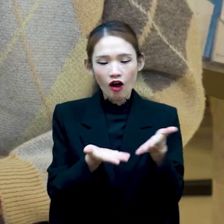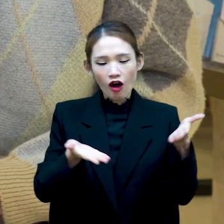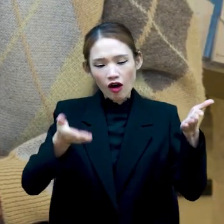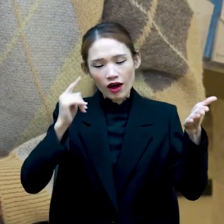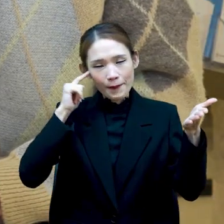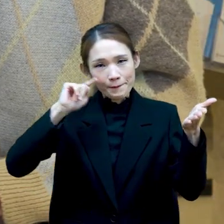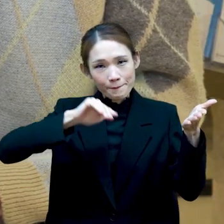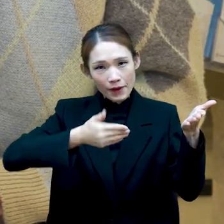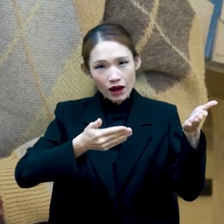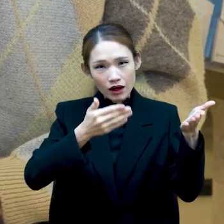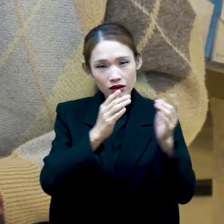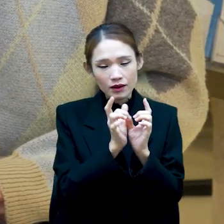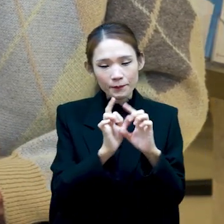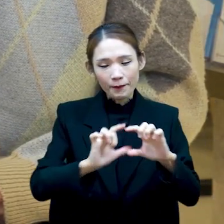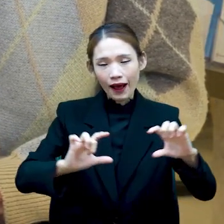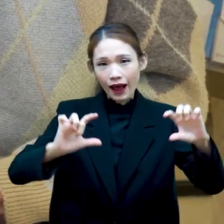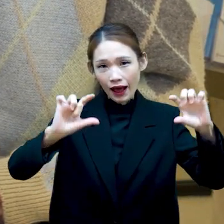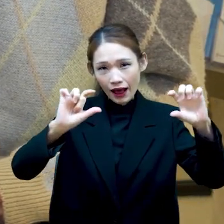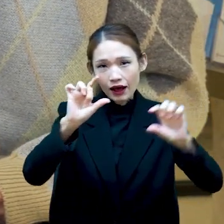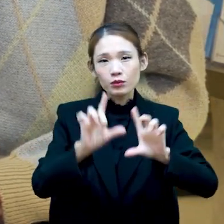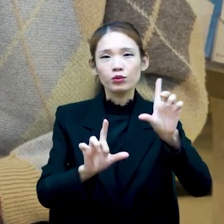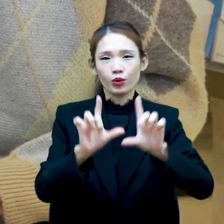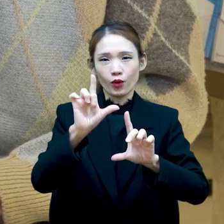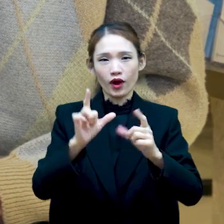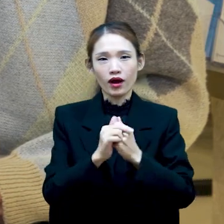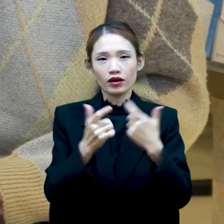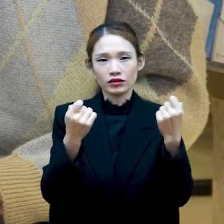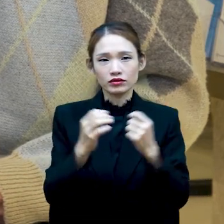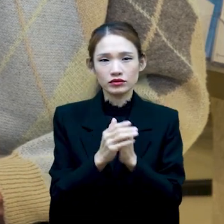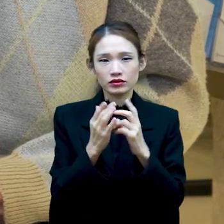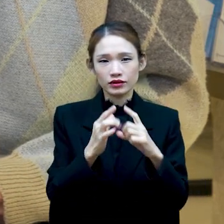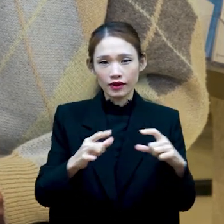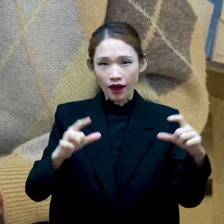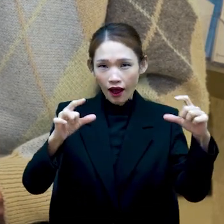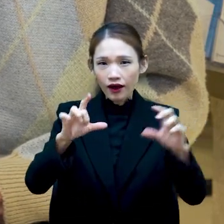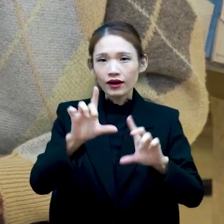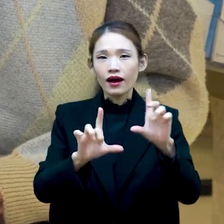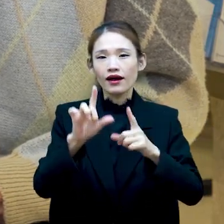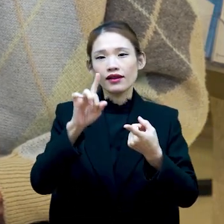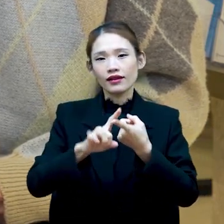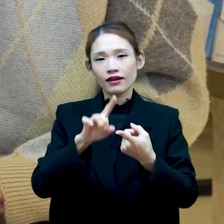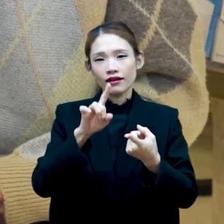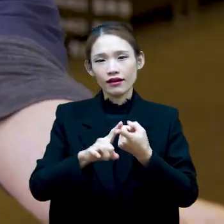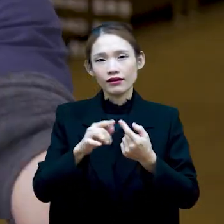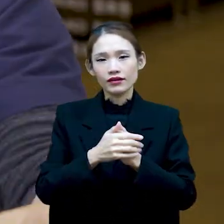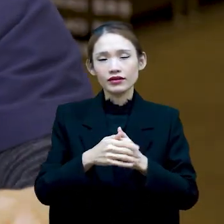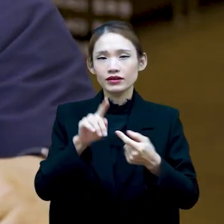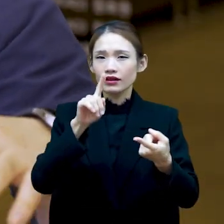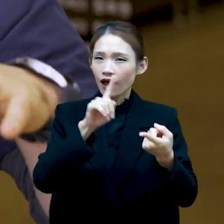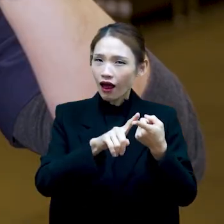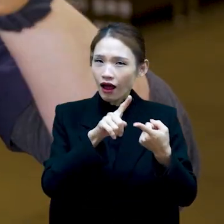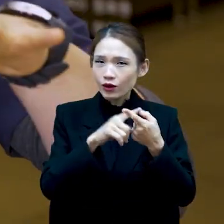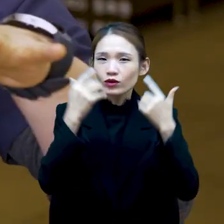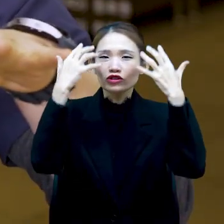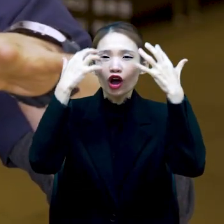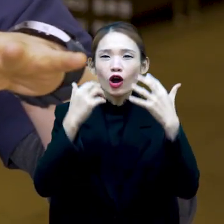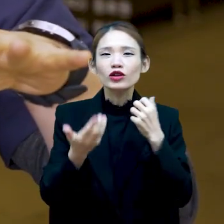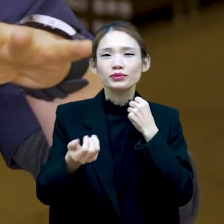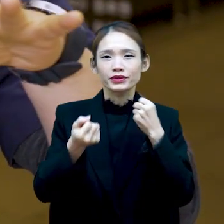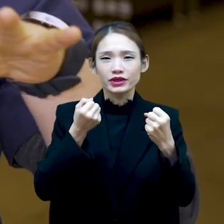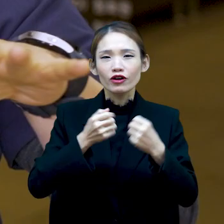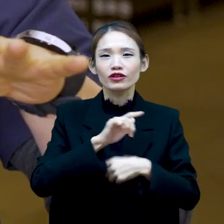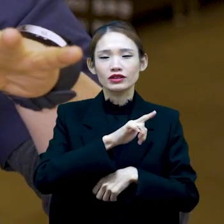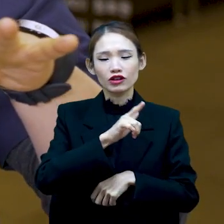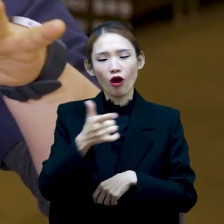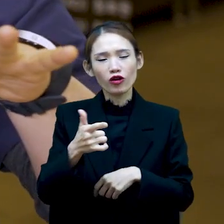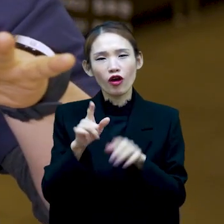약간 반대쪽으로 이렇게, 바나나처럼. 네, 바나나처럼 많이 이렇게 딱 신전이 돼 있는 상태가 되는데, 그 상태로 이제 여름이었지만